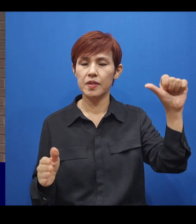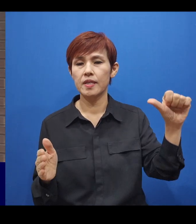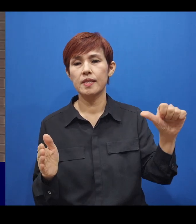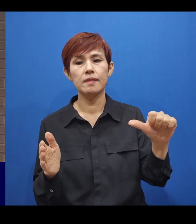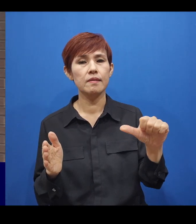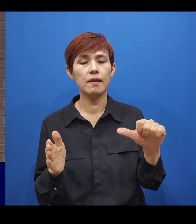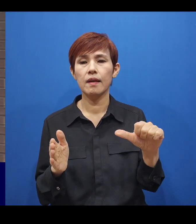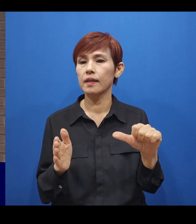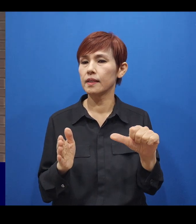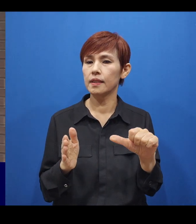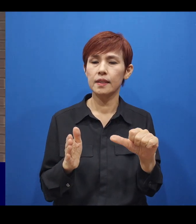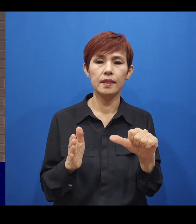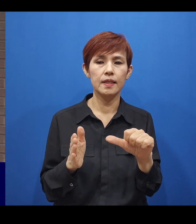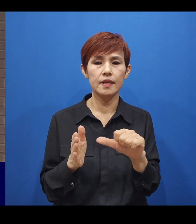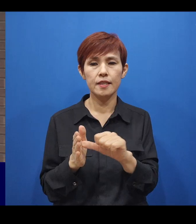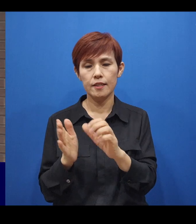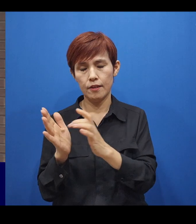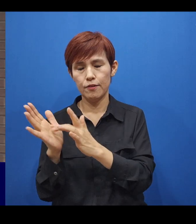모든 인생을